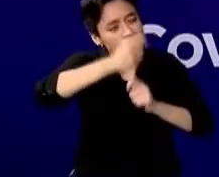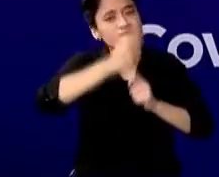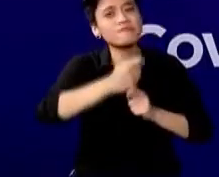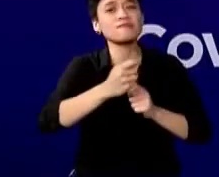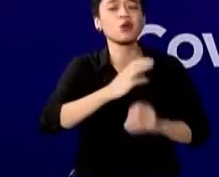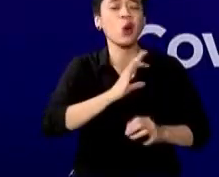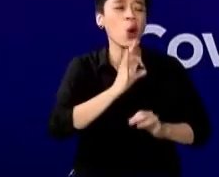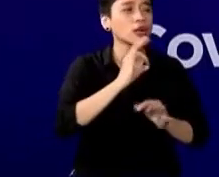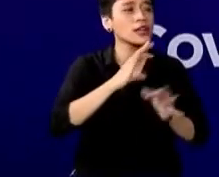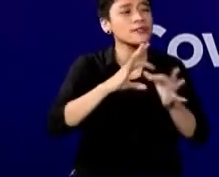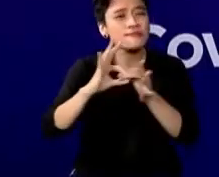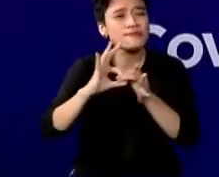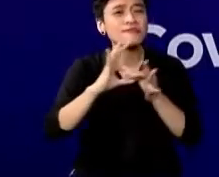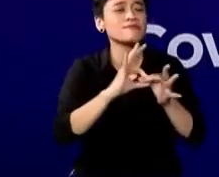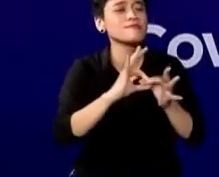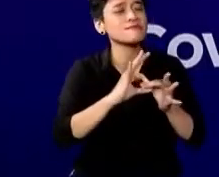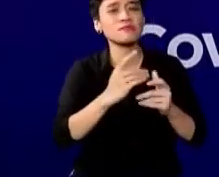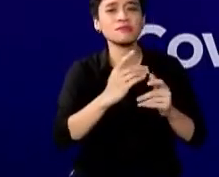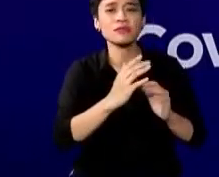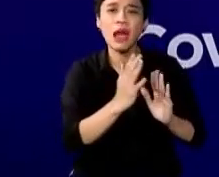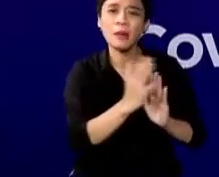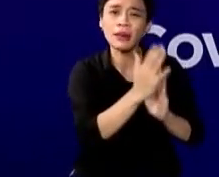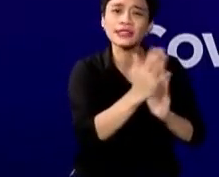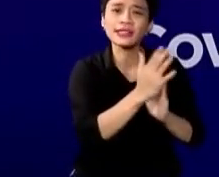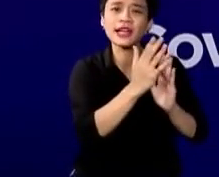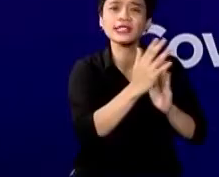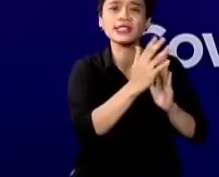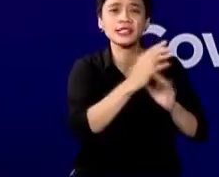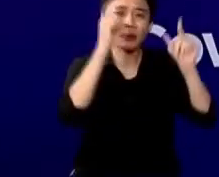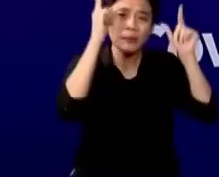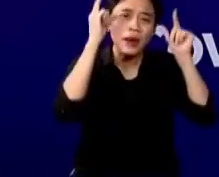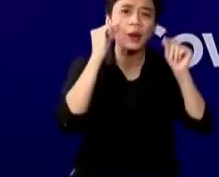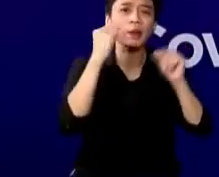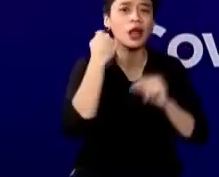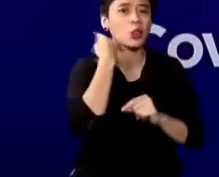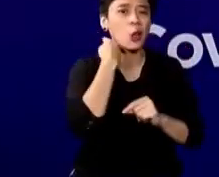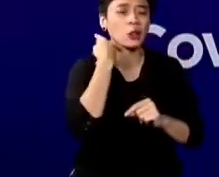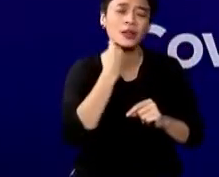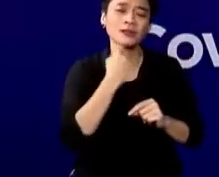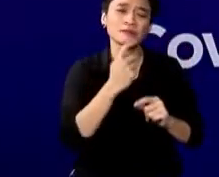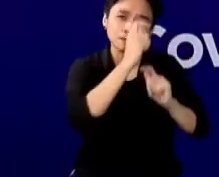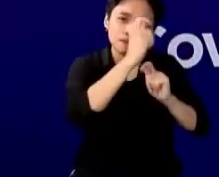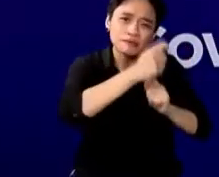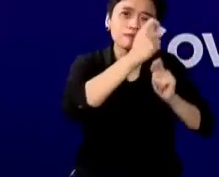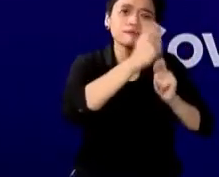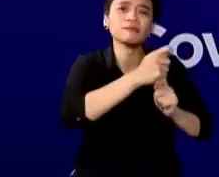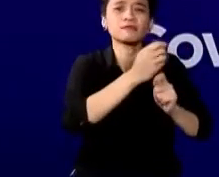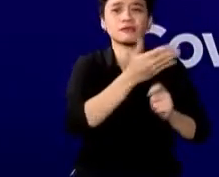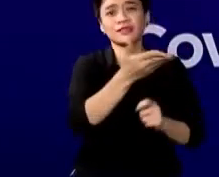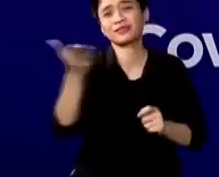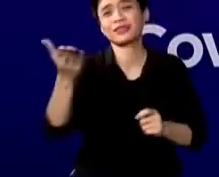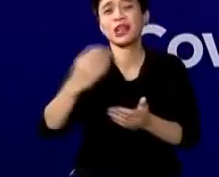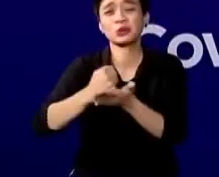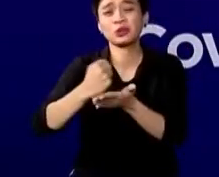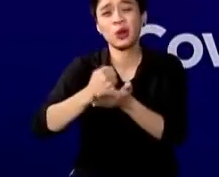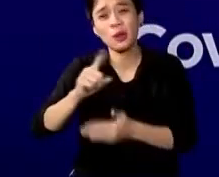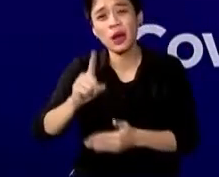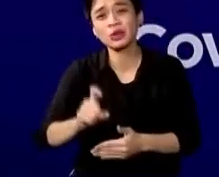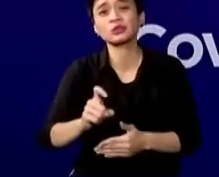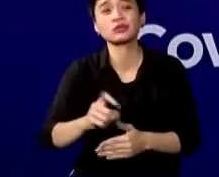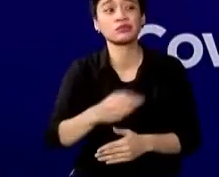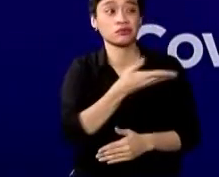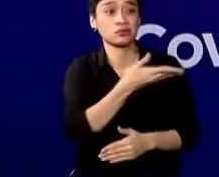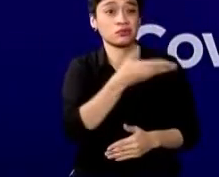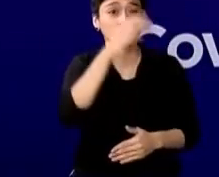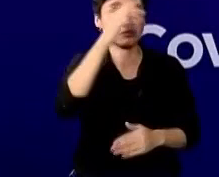solidaritas dan apresiasi kepada perawat kepada dokter yang sudah bekerja berhari-hari